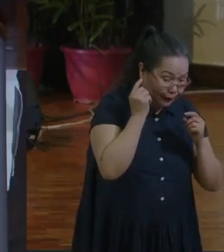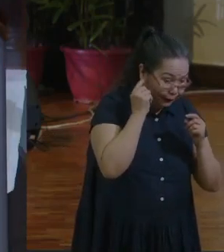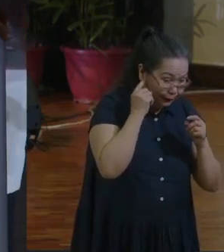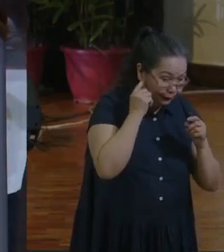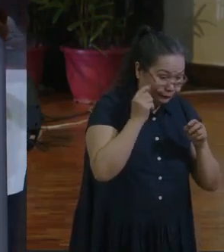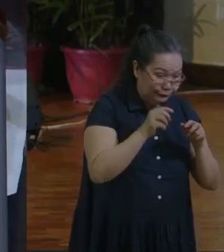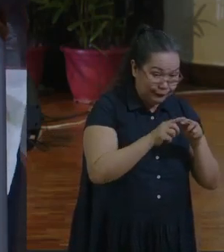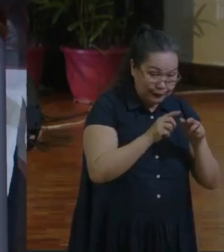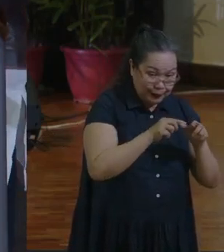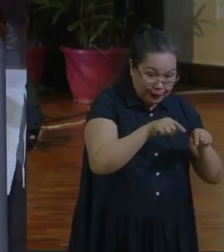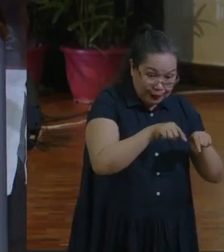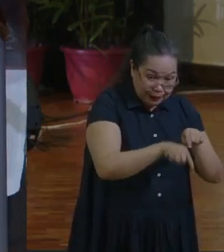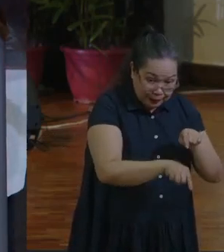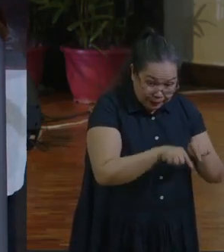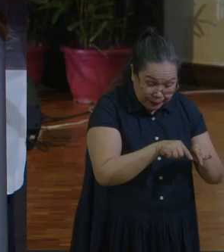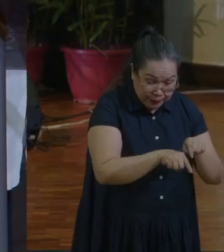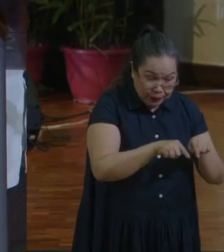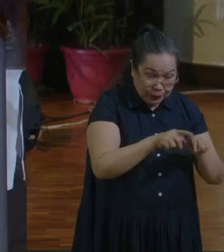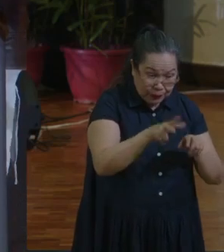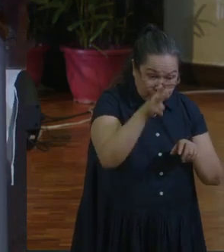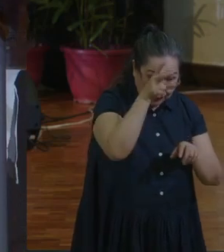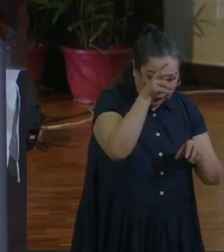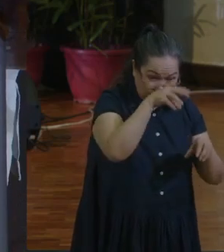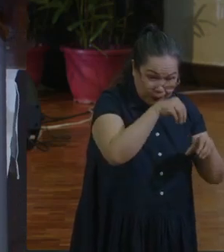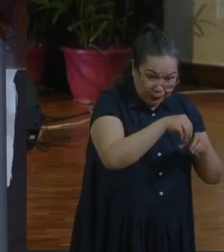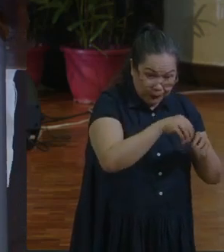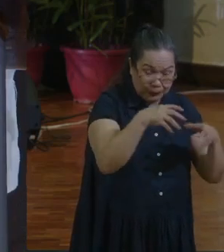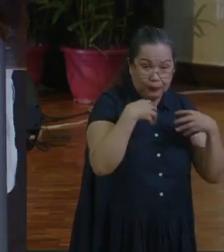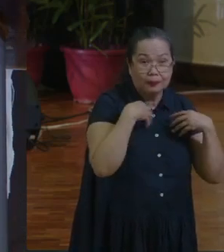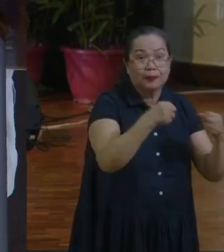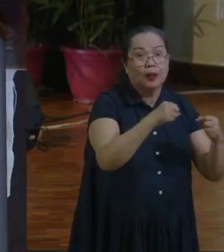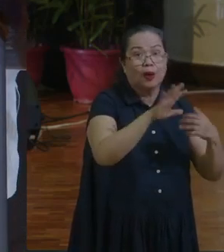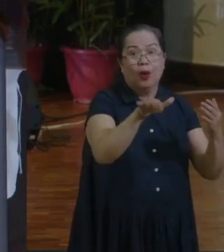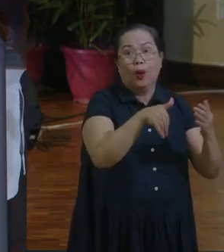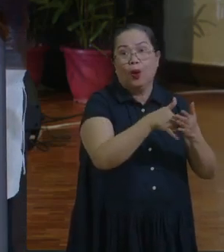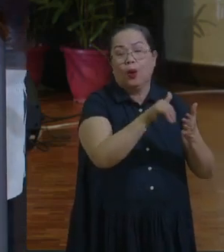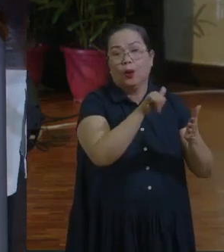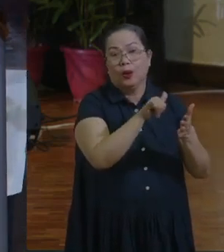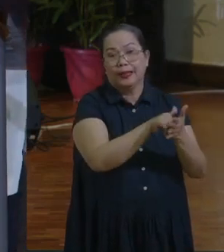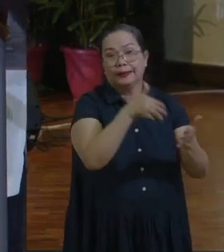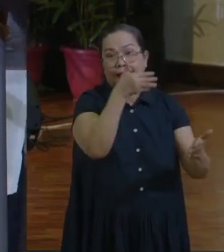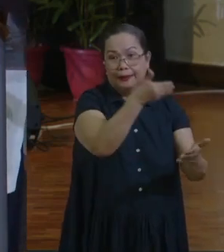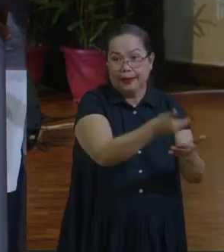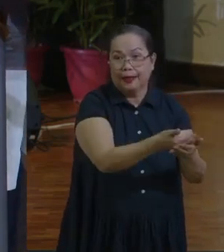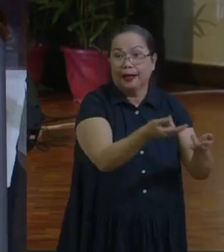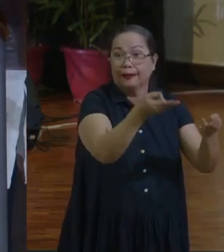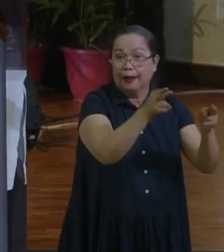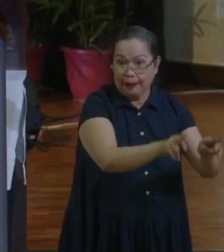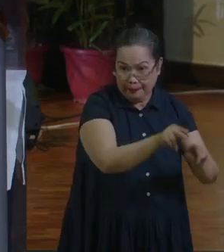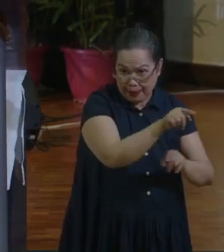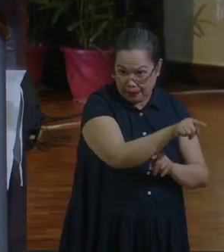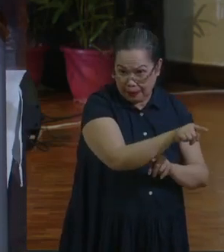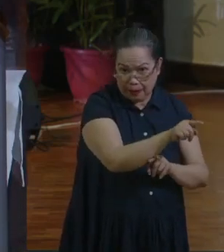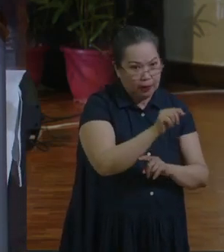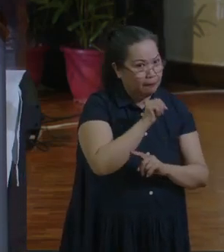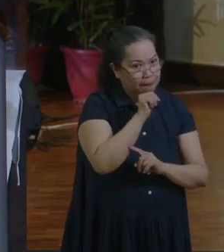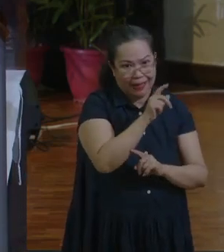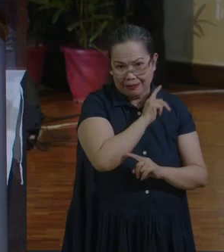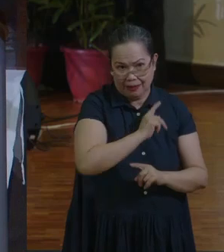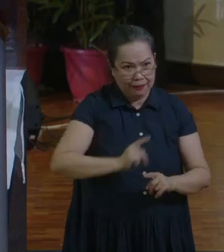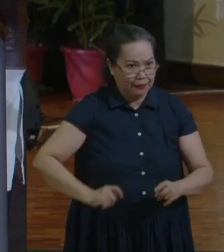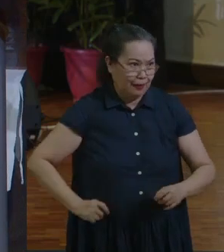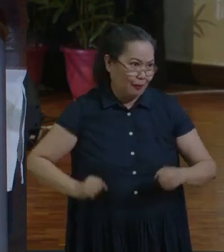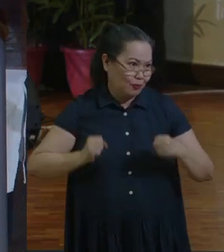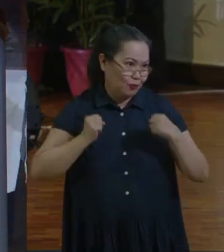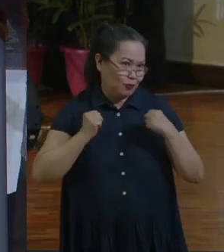lumpo, ng mga hinahalihan ng demonyo. So lahat yon ay nagkatotoo sa Kanya.